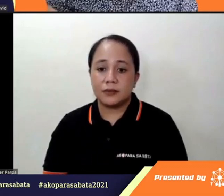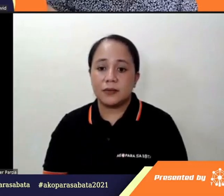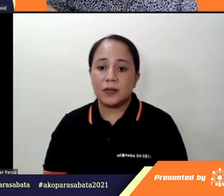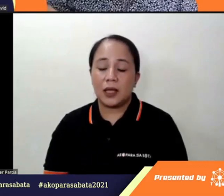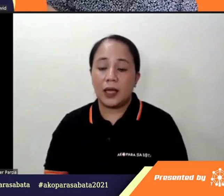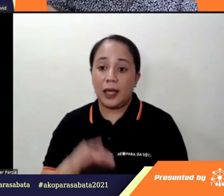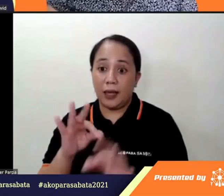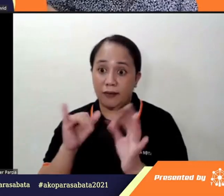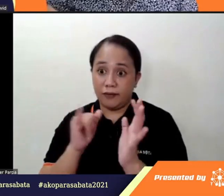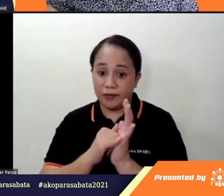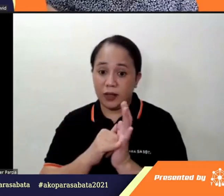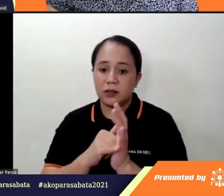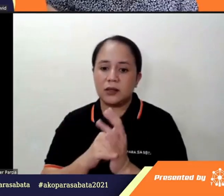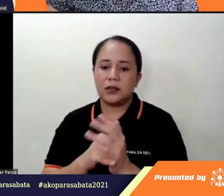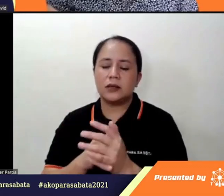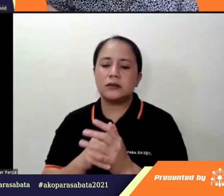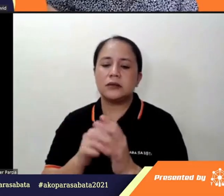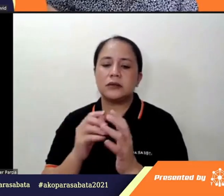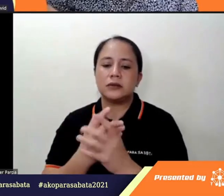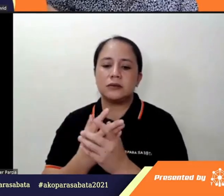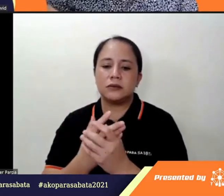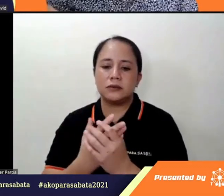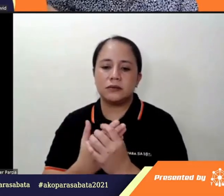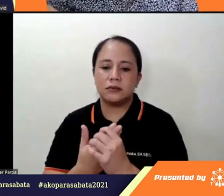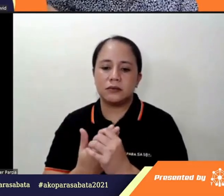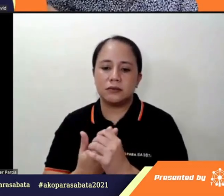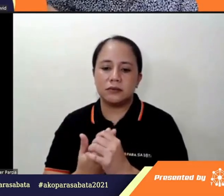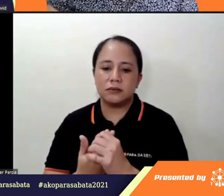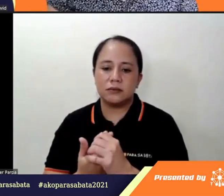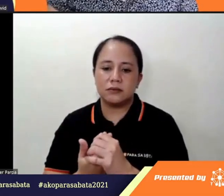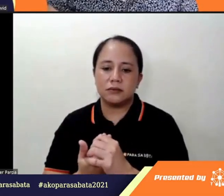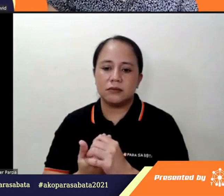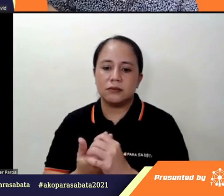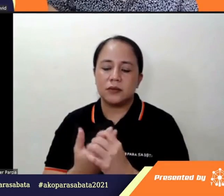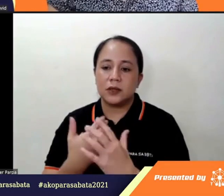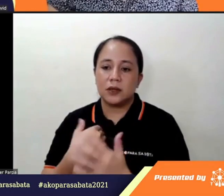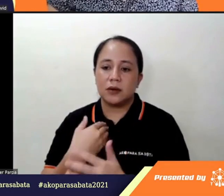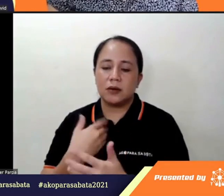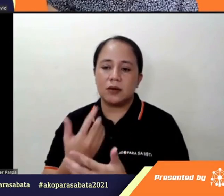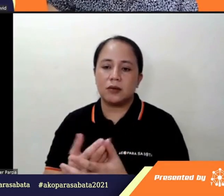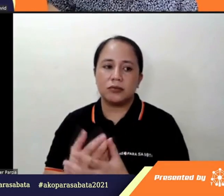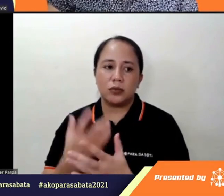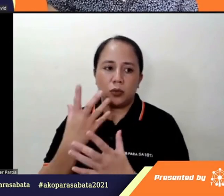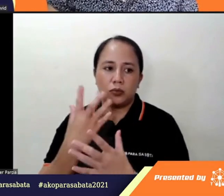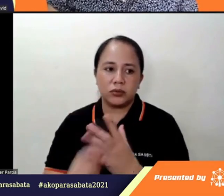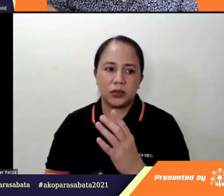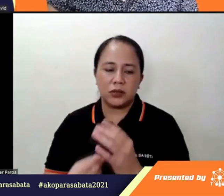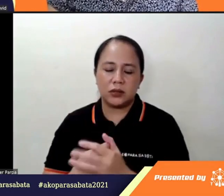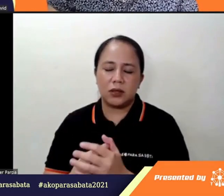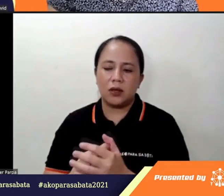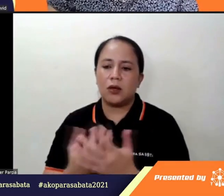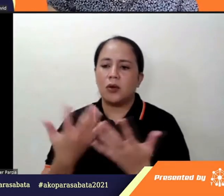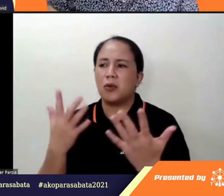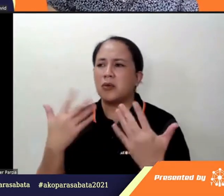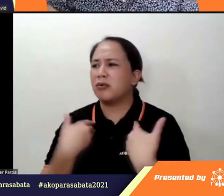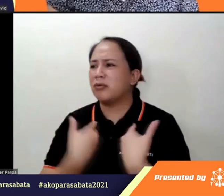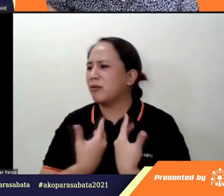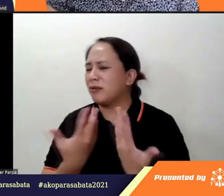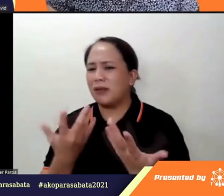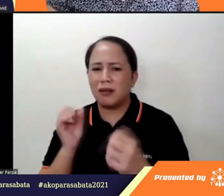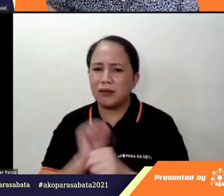medyo parang yun yung signs of burnout, no? Parang yung feeling mo na upos ka na, yung wala ka ng empatya,